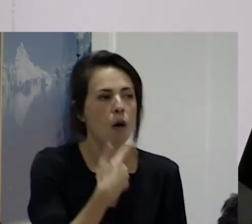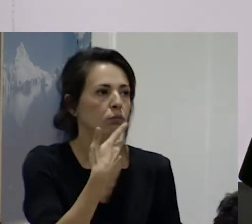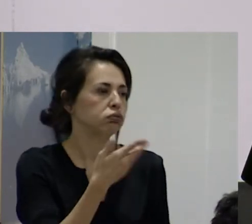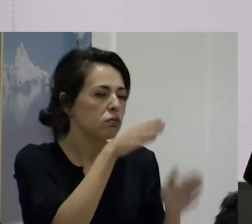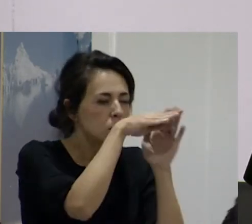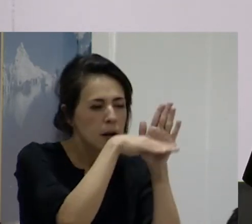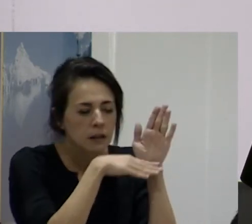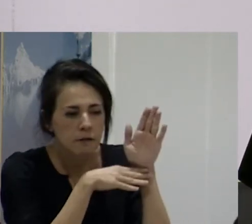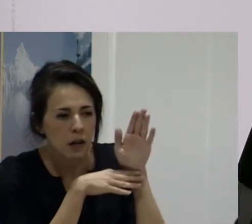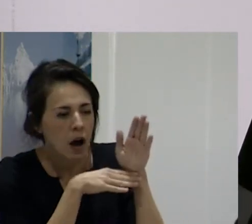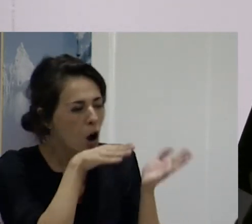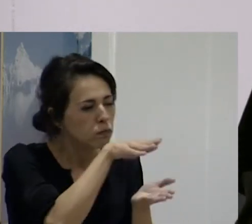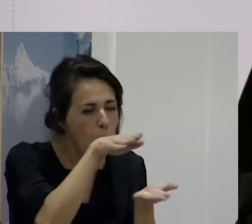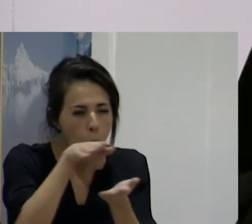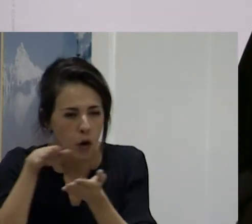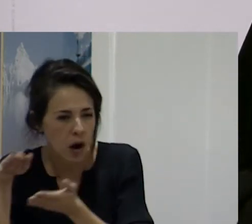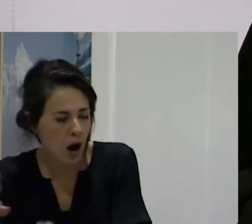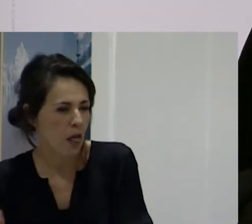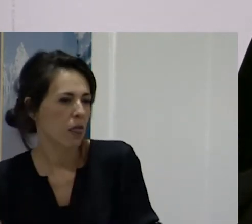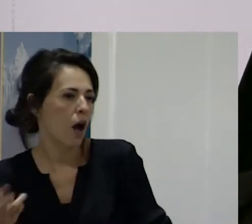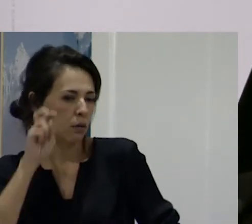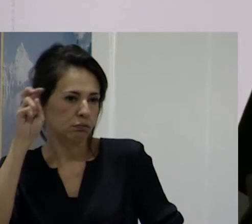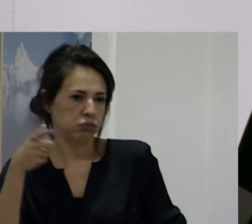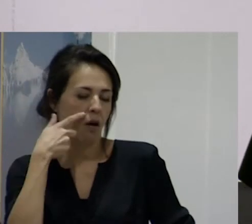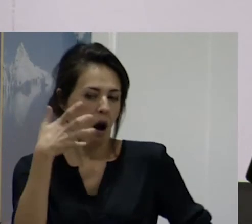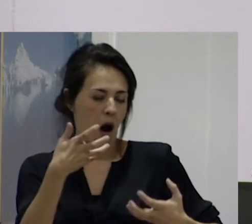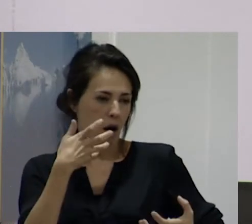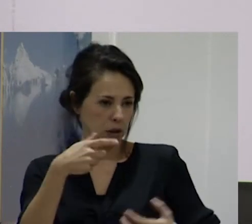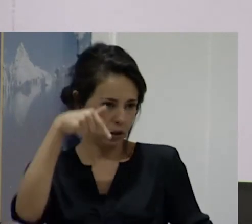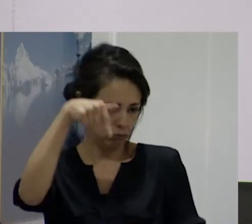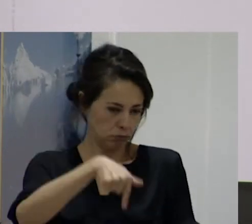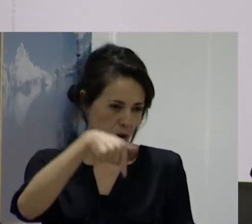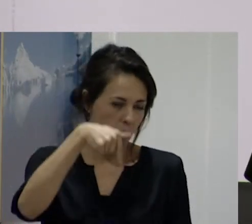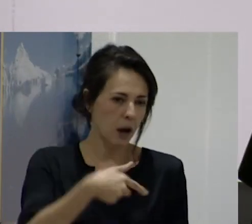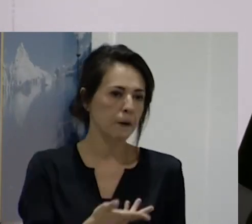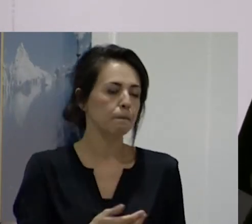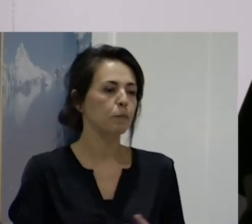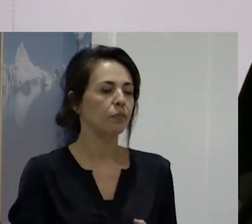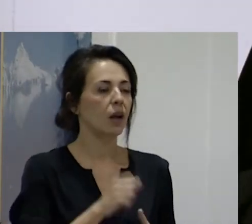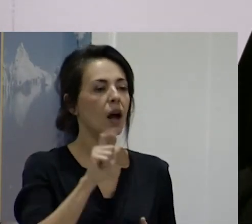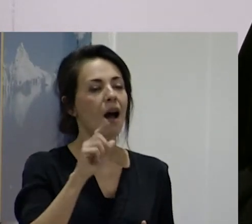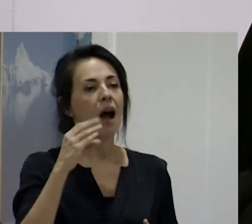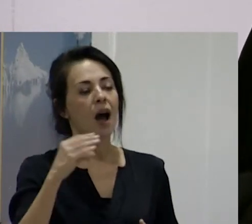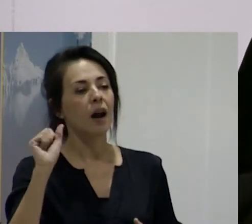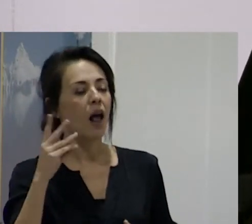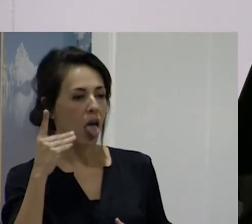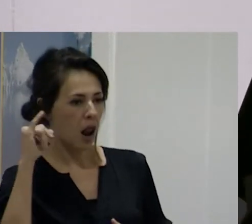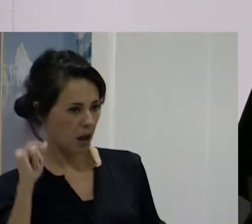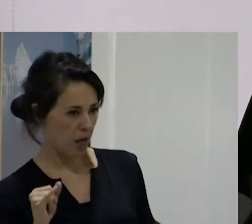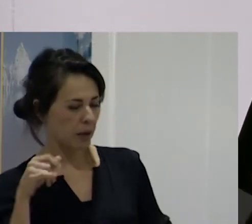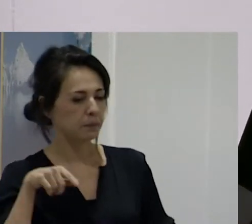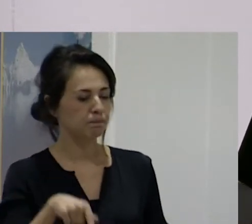inventariar l'arxiu personal d'un dels grans artistes d'aquestes terres, Arcadi Blasco, el nostre estimat i benvolgut